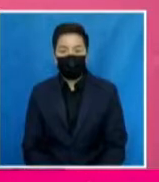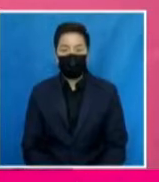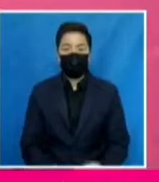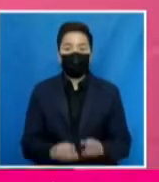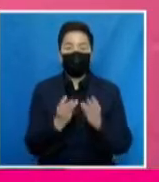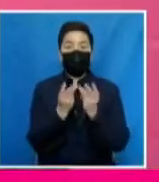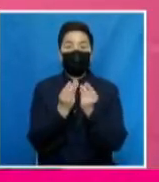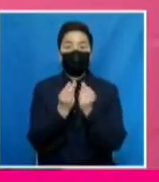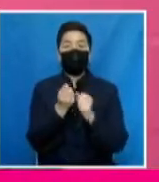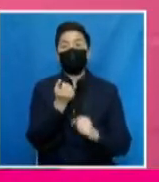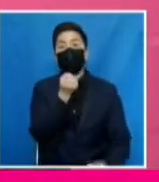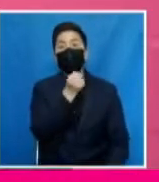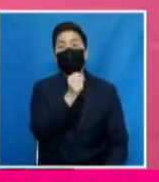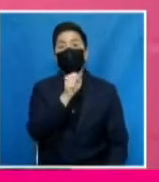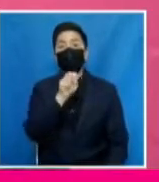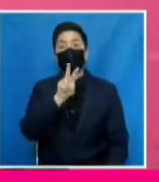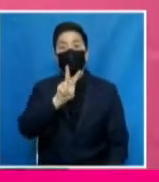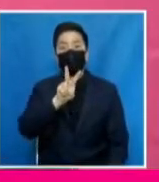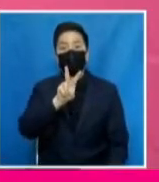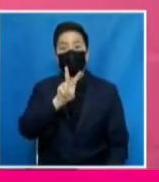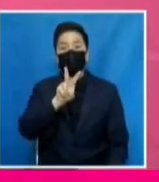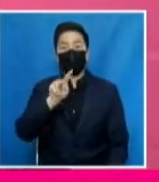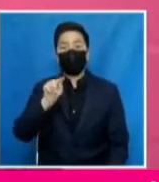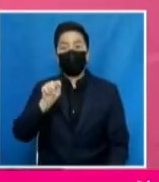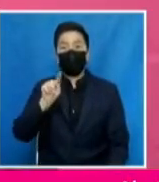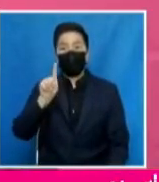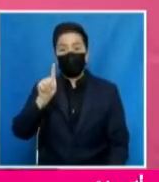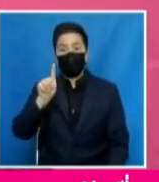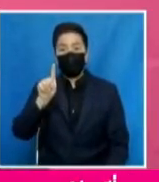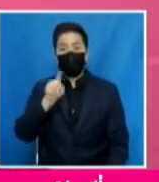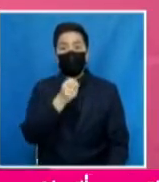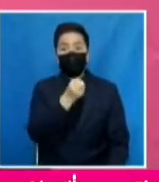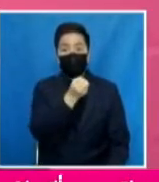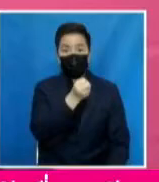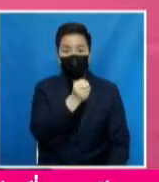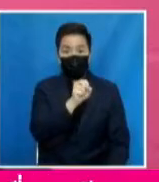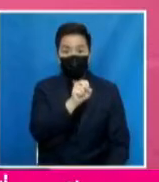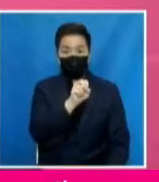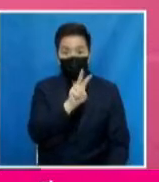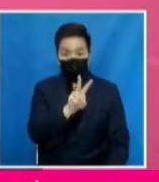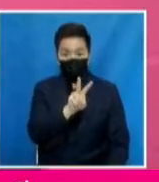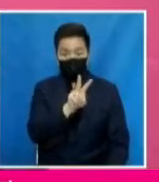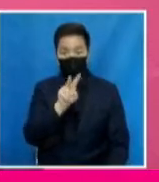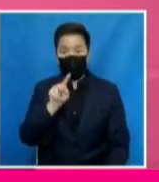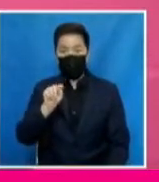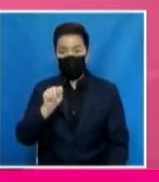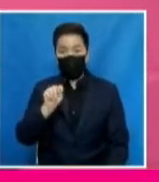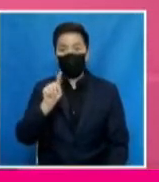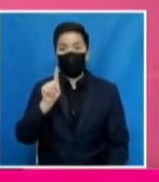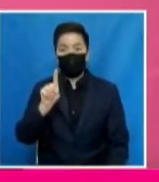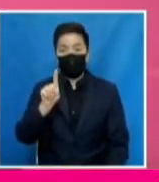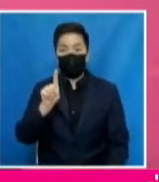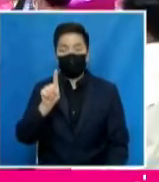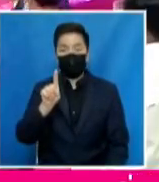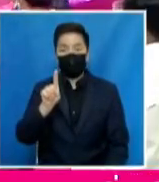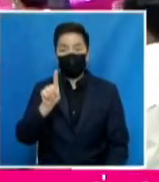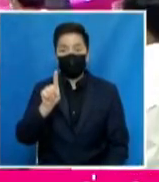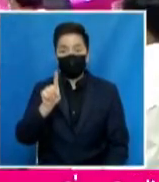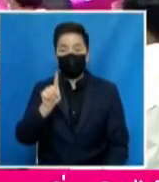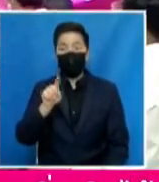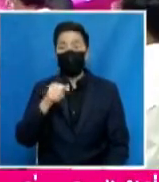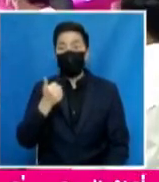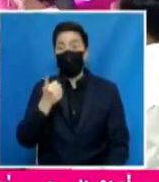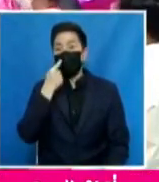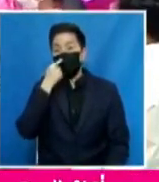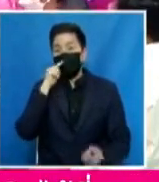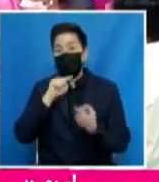ได้งวดที่12หมวดอักษรถอถุงงวดที่12หมวดอักษรถอถุงจะได้ทำ